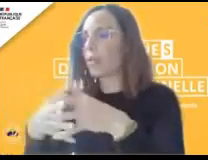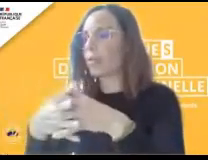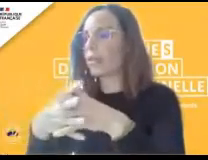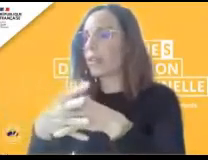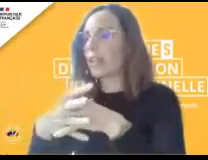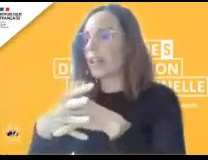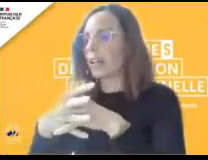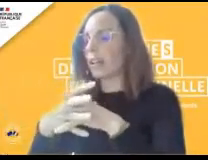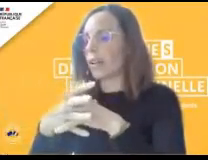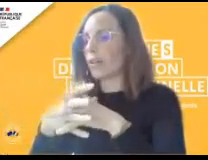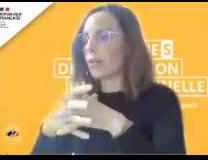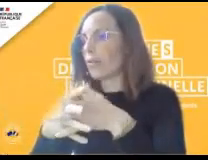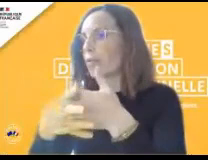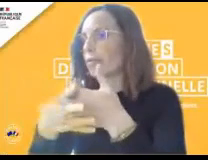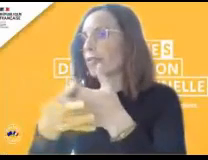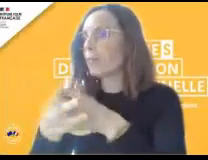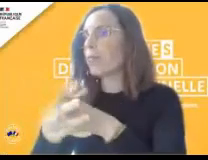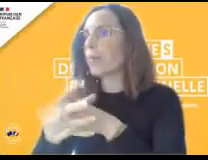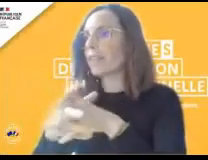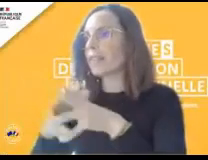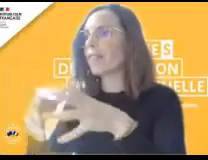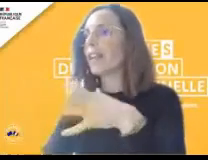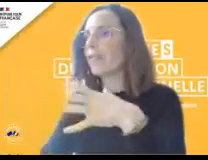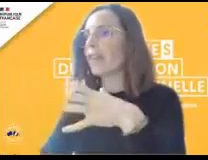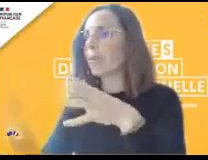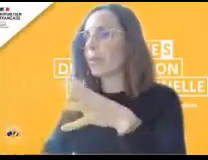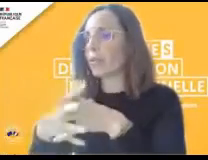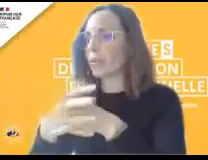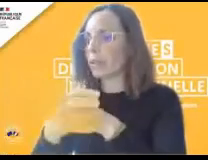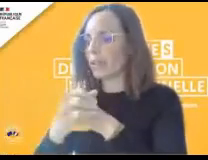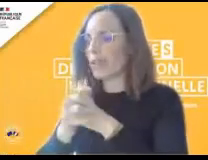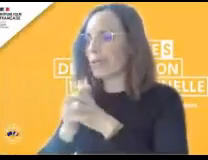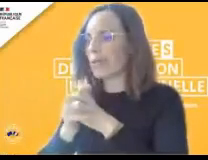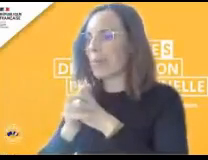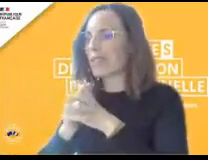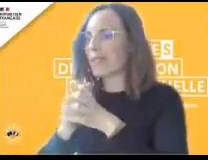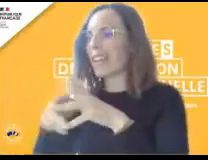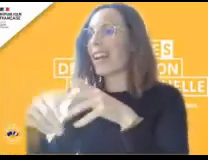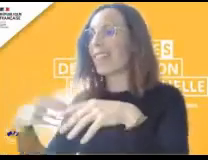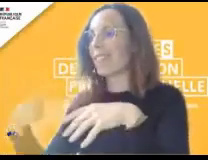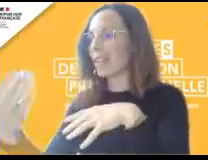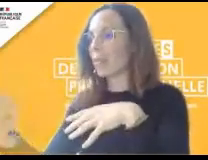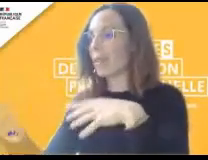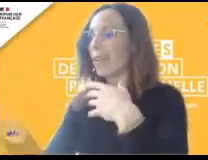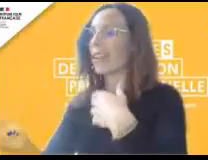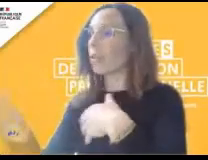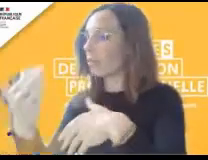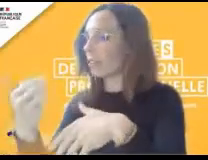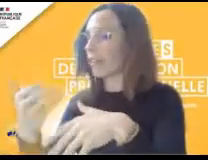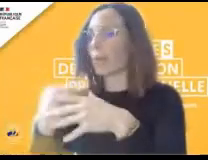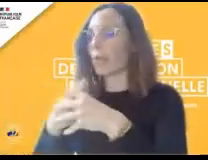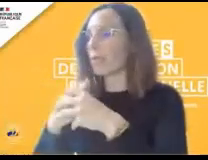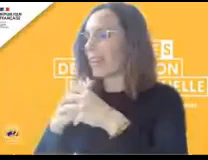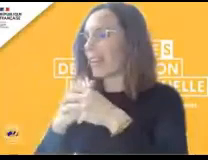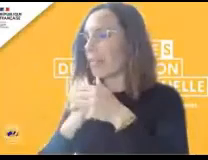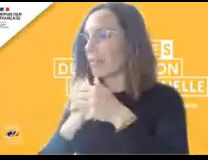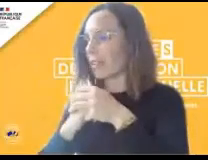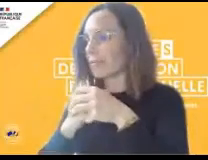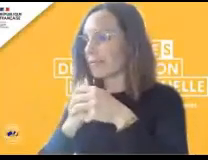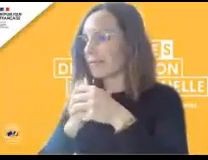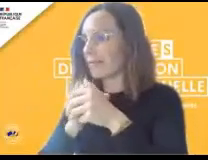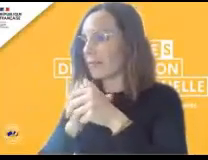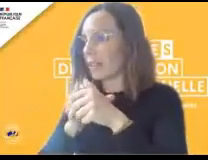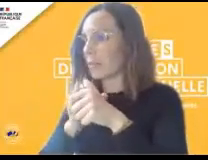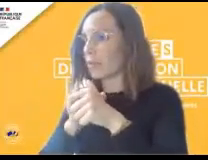parfois, on se rend compte que ce serait plus pertinent d'aller vers un bilan de compétences. Donc, la personne, elle va faire son bilan et elle revient vers son conseiller à la